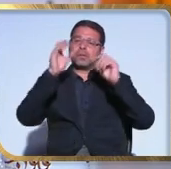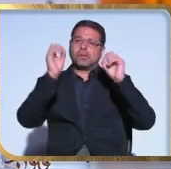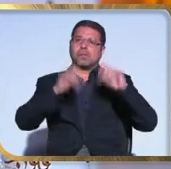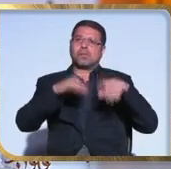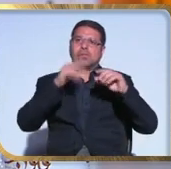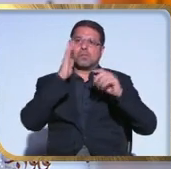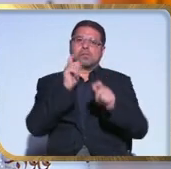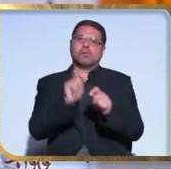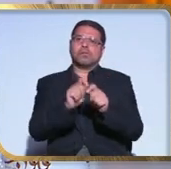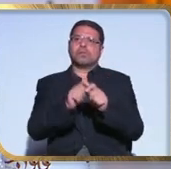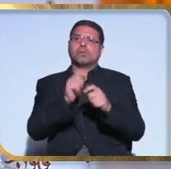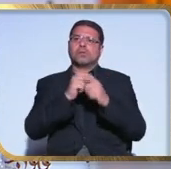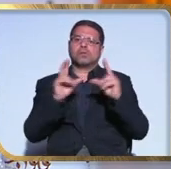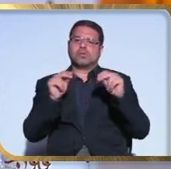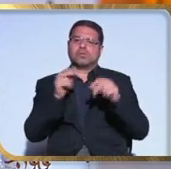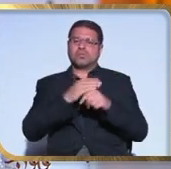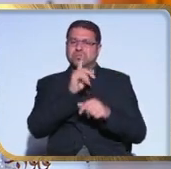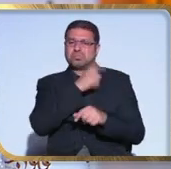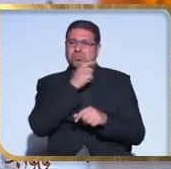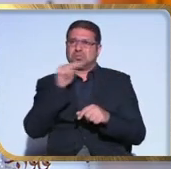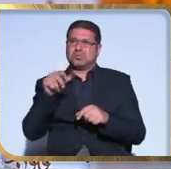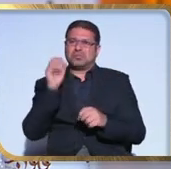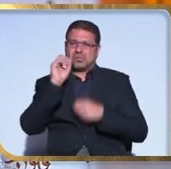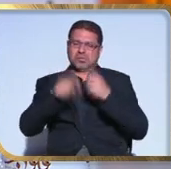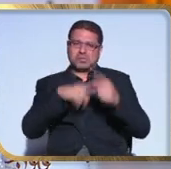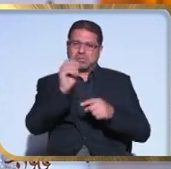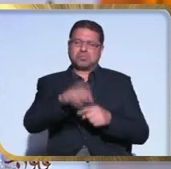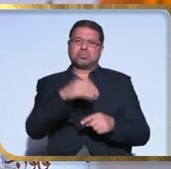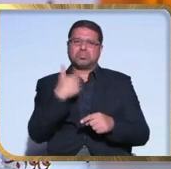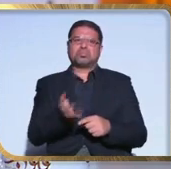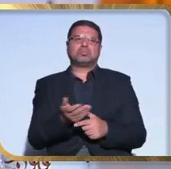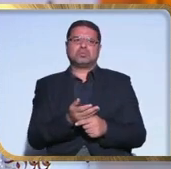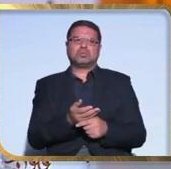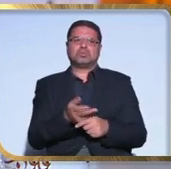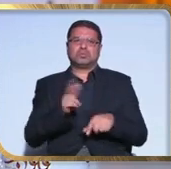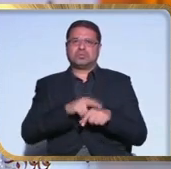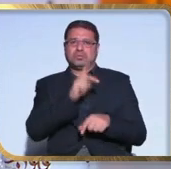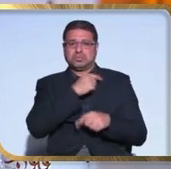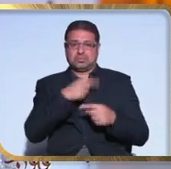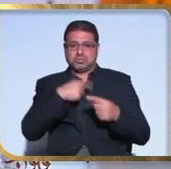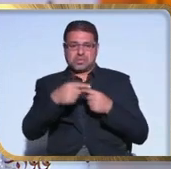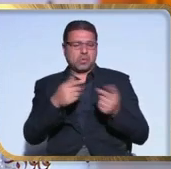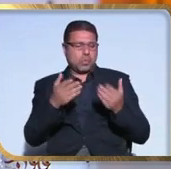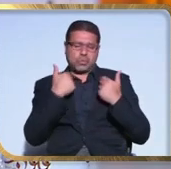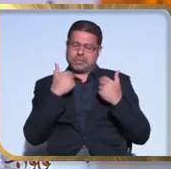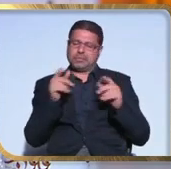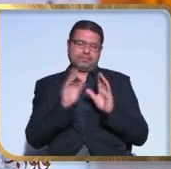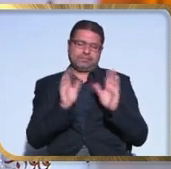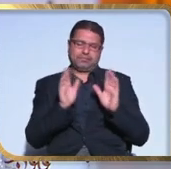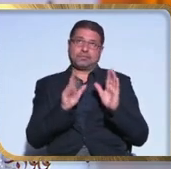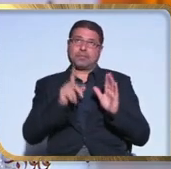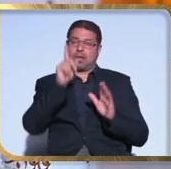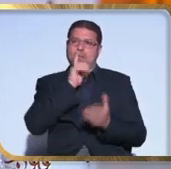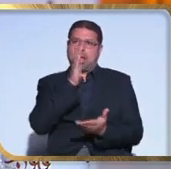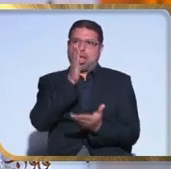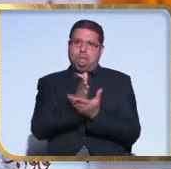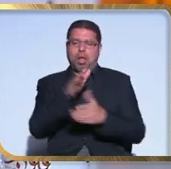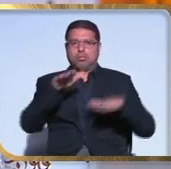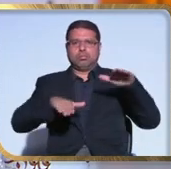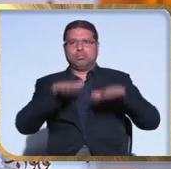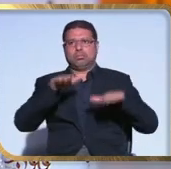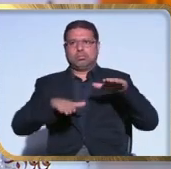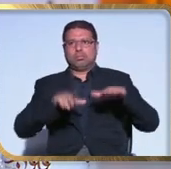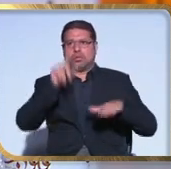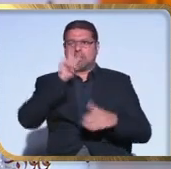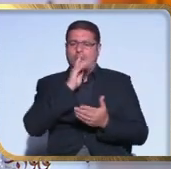الصلاح كما ان شؤم المعاصي له اثار لكن ان حد هيشيل وزر حد ده لا الله حق عدل